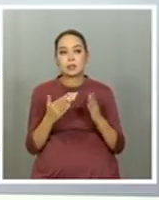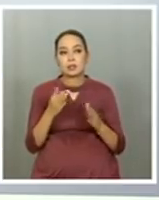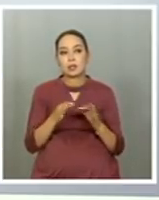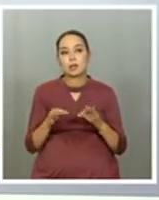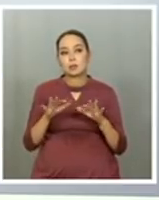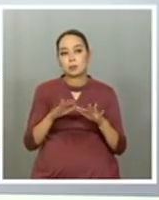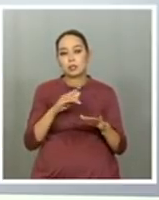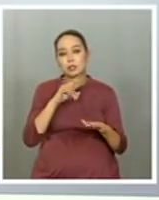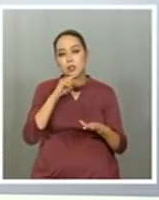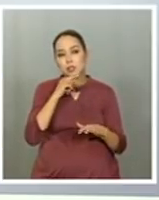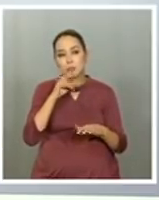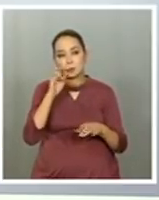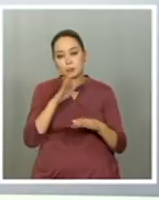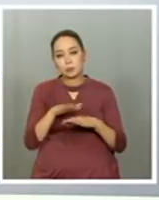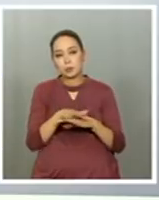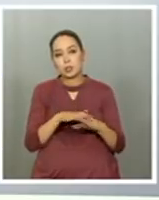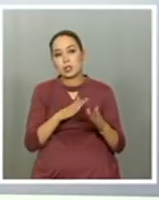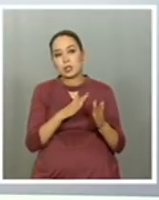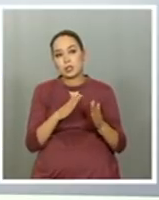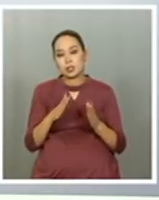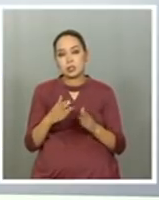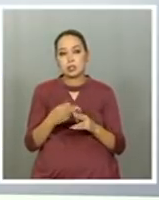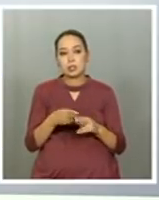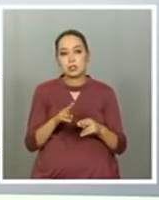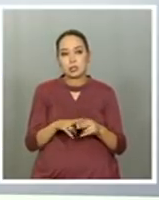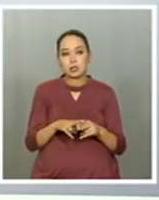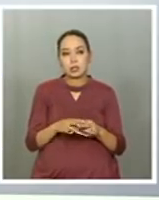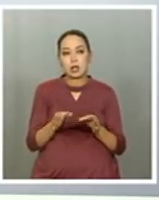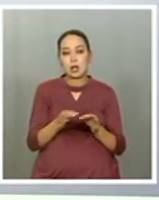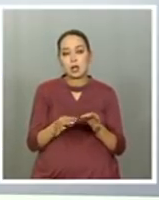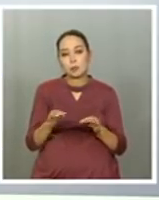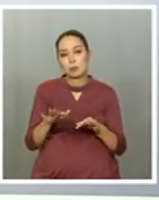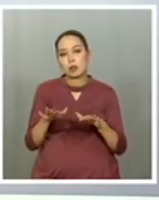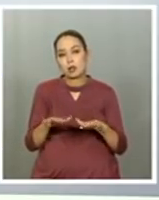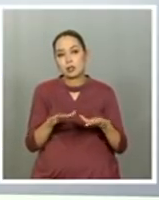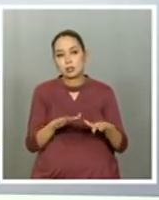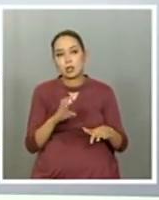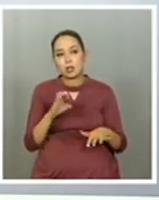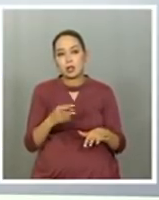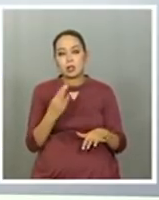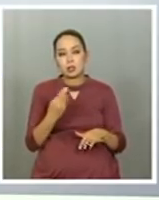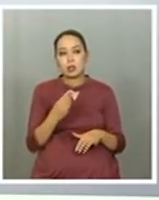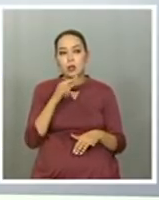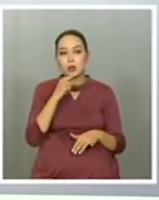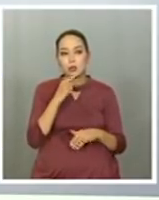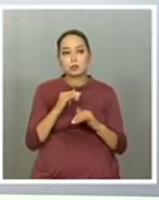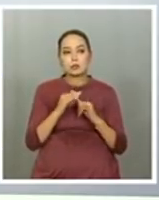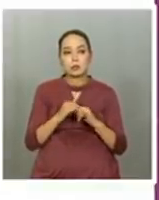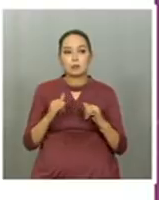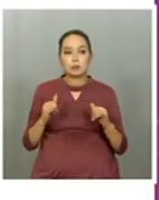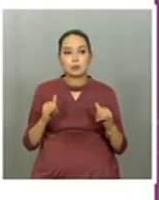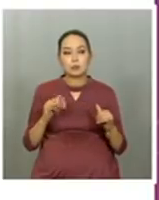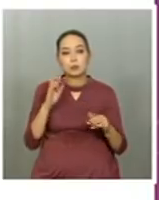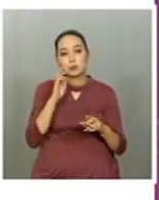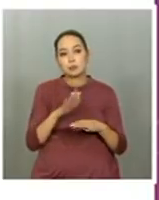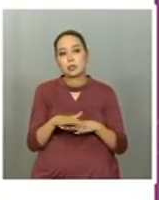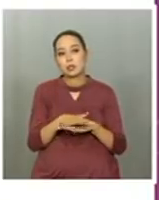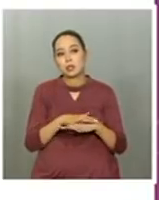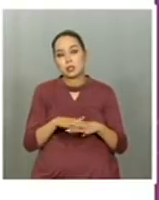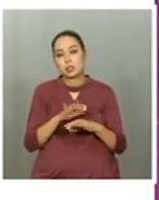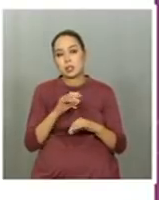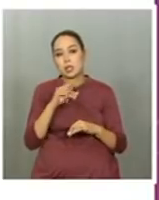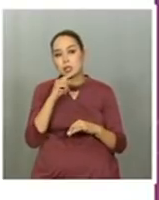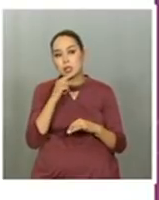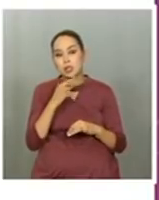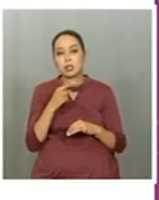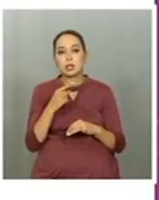экономикасын мемлекеттік реттеу дегеніміз, бұл аймақтардың әлеуметтік экономикалық дамуын және де мемлекеттік және нарықтық